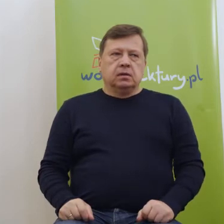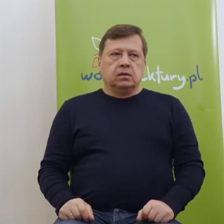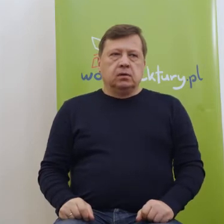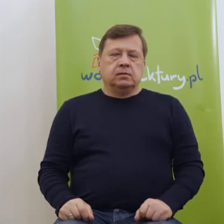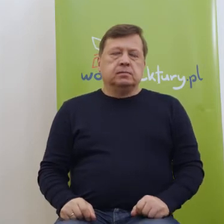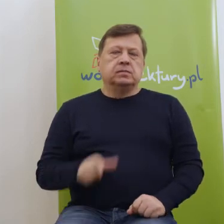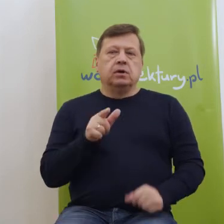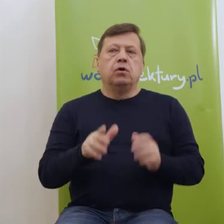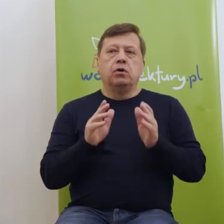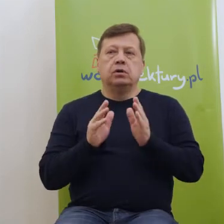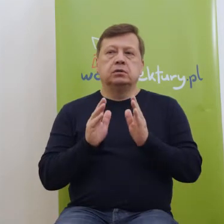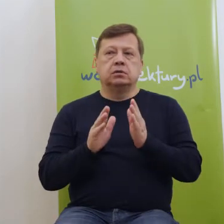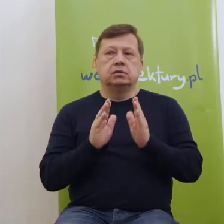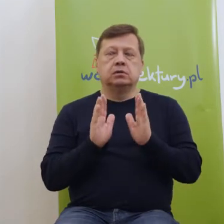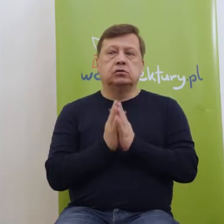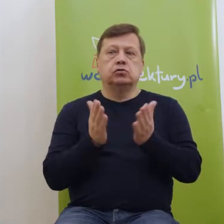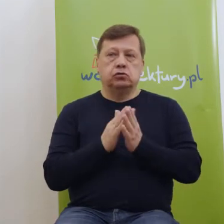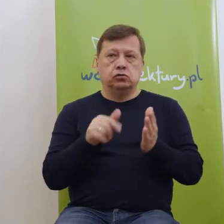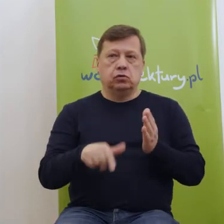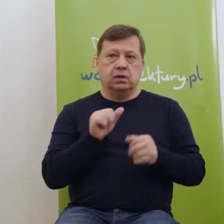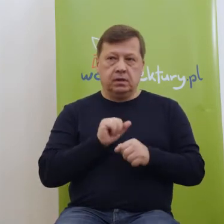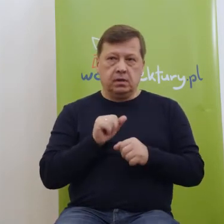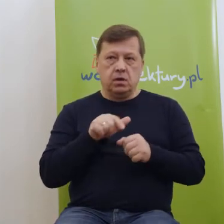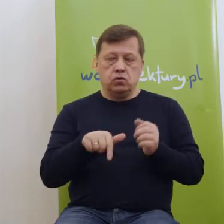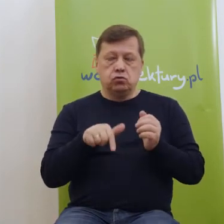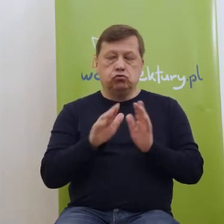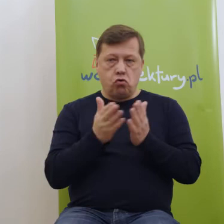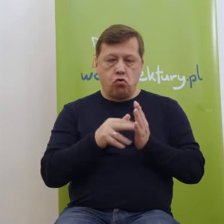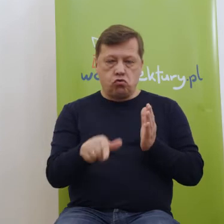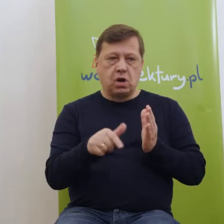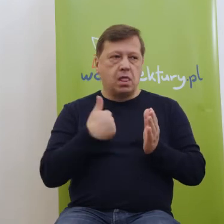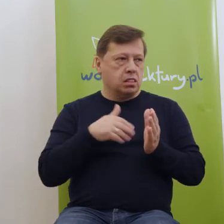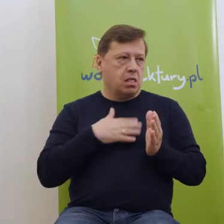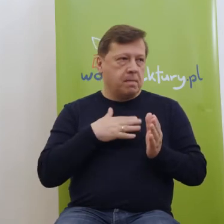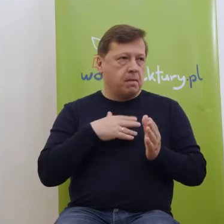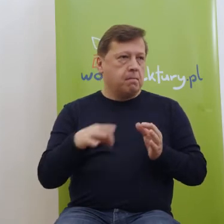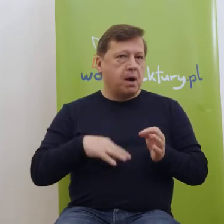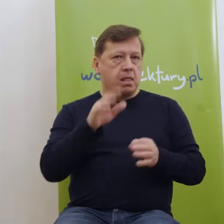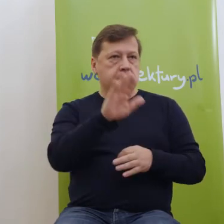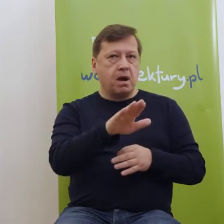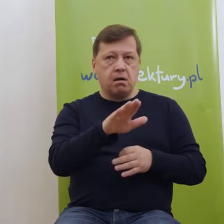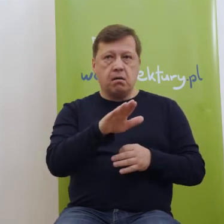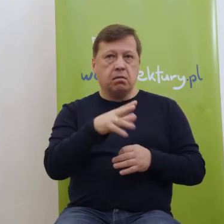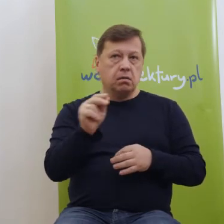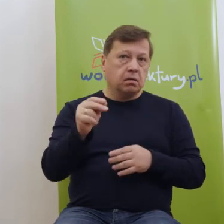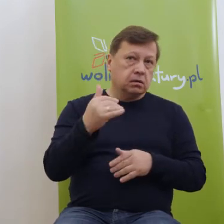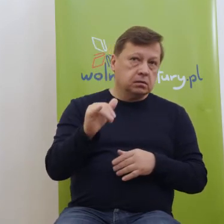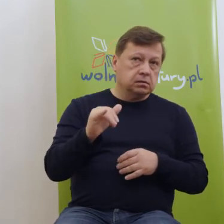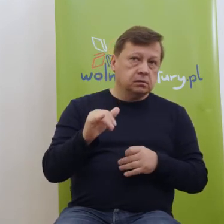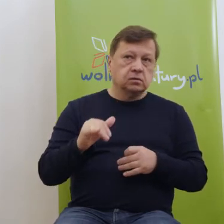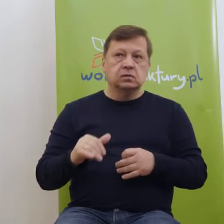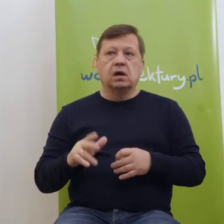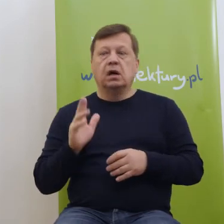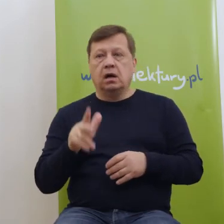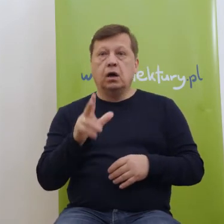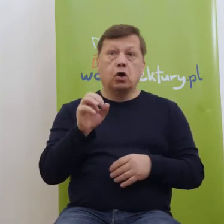tak, książki rzeczywiście tutaj nie mamy. Tam widziałam, że pani ma. Leżą tam książki? Czy to jakieś inne są? Czy to są? No jest